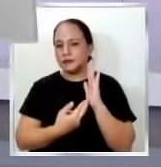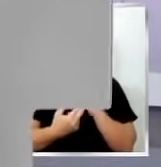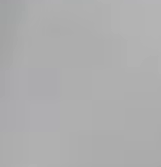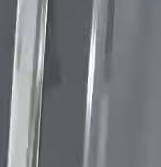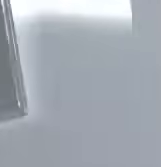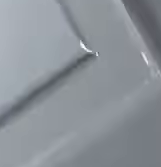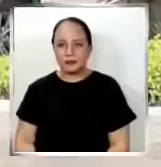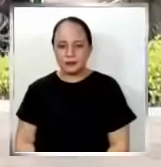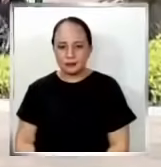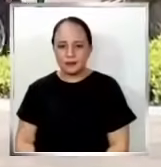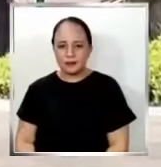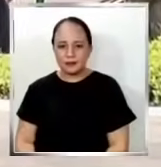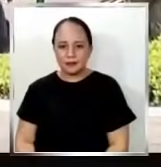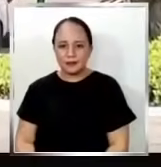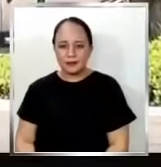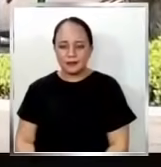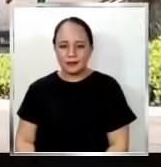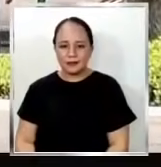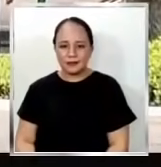Refran.